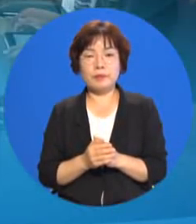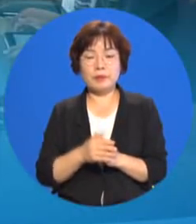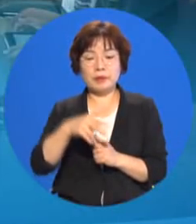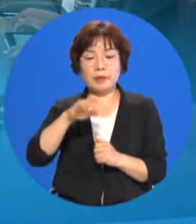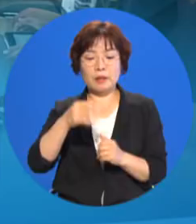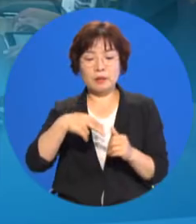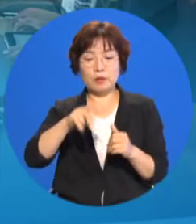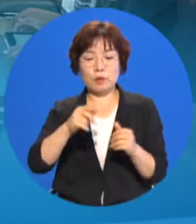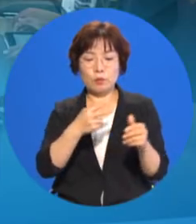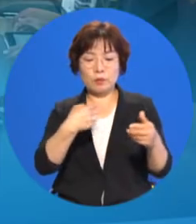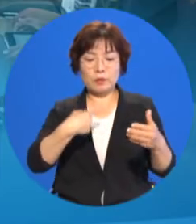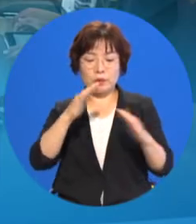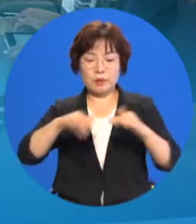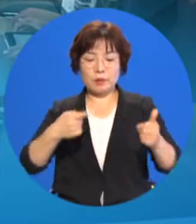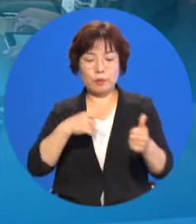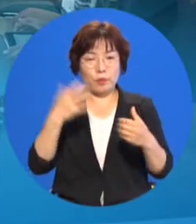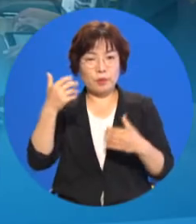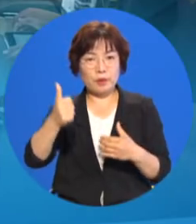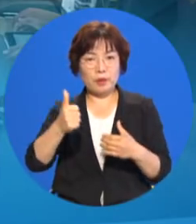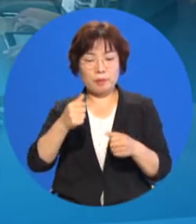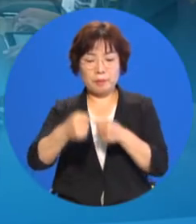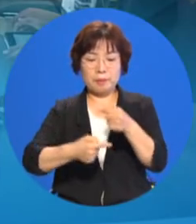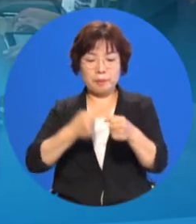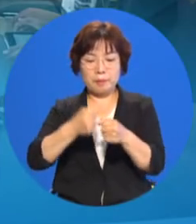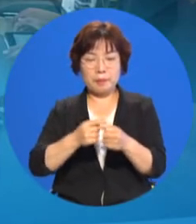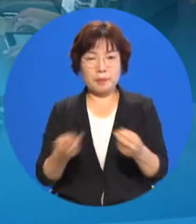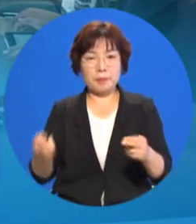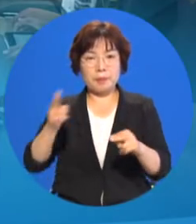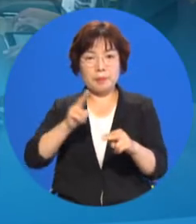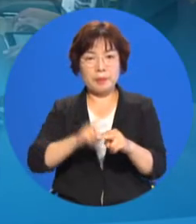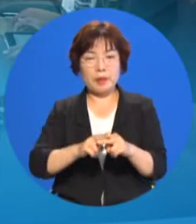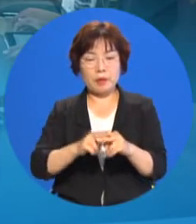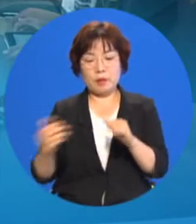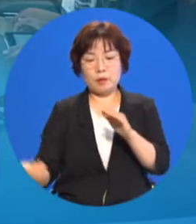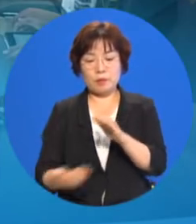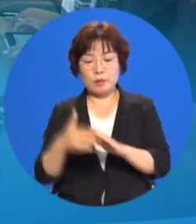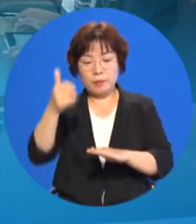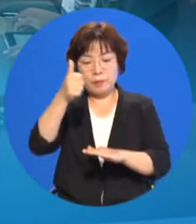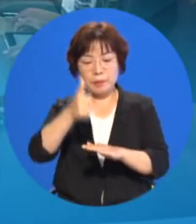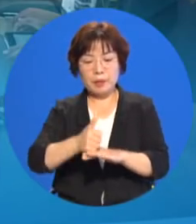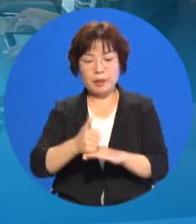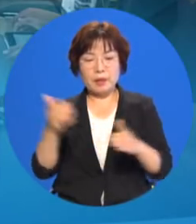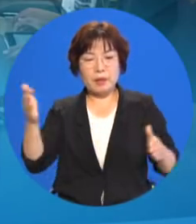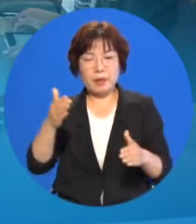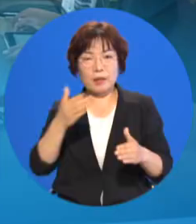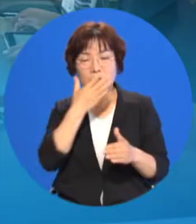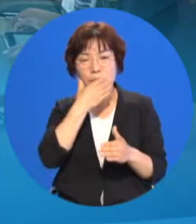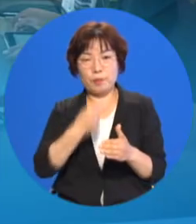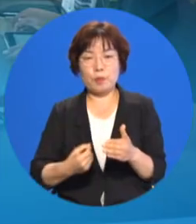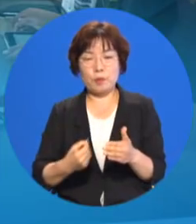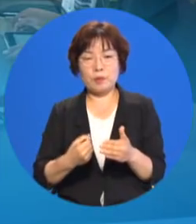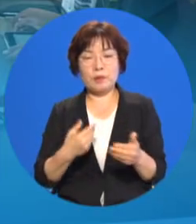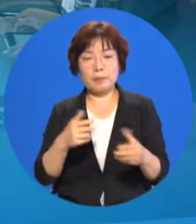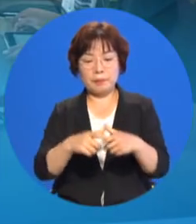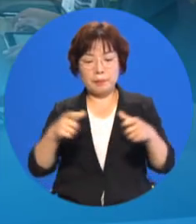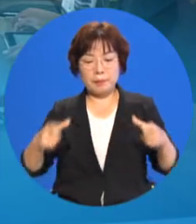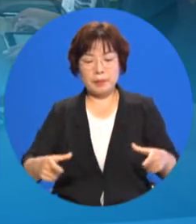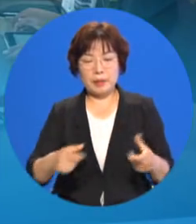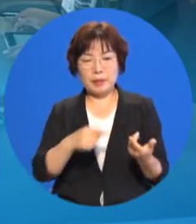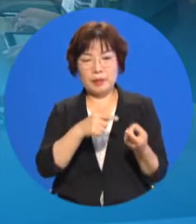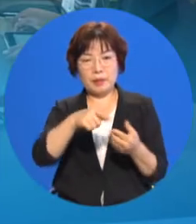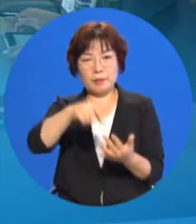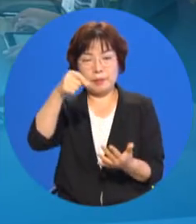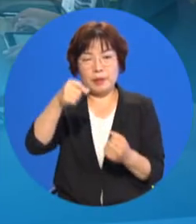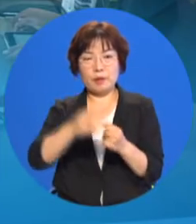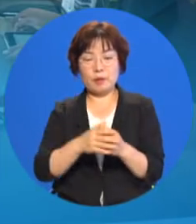장서궁 전남교육감은 취임 1년 최대 성과로 학생 중심 교육과 교육복지 확대를 꼽았습니다. 장 교육감은 수업